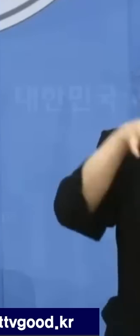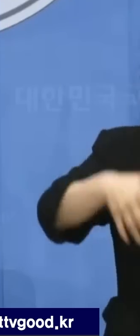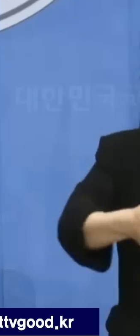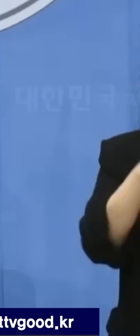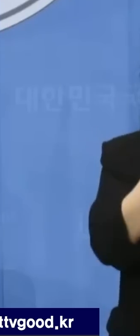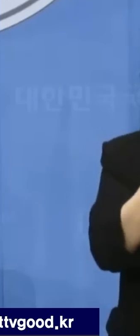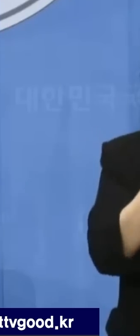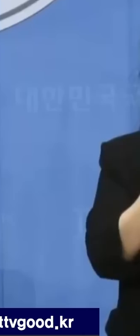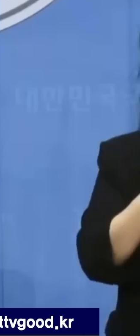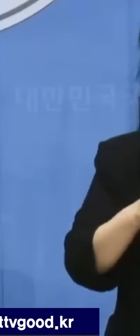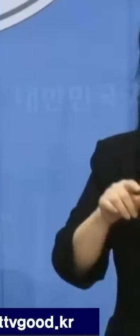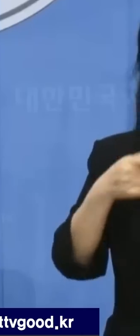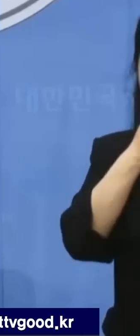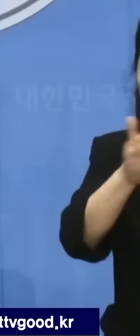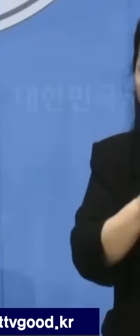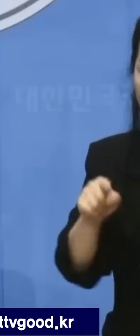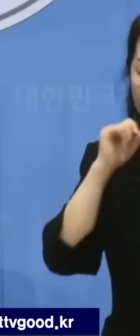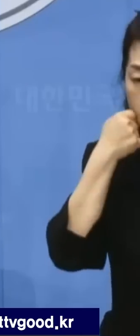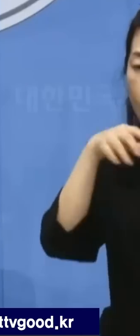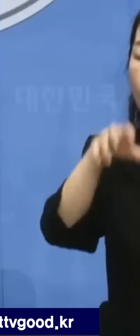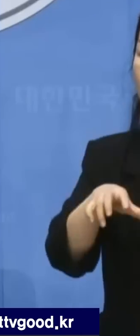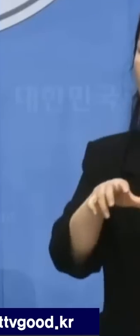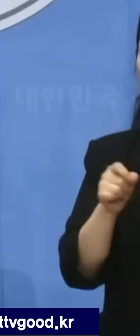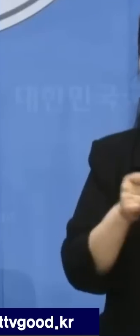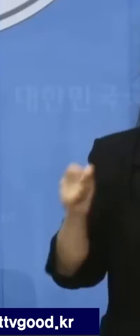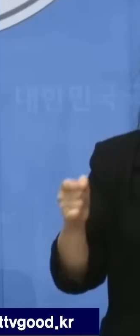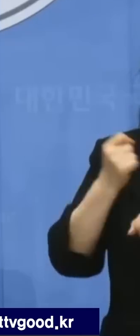구축하겠습니다. 취약 지역에 제2의